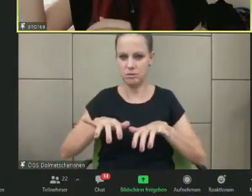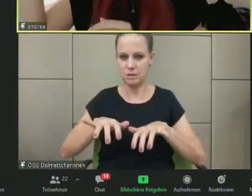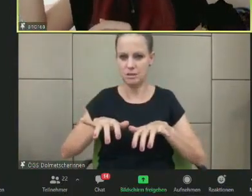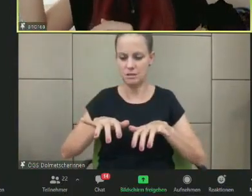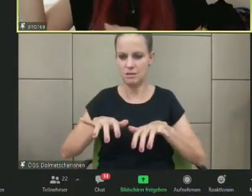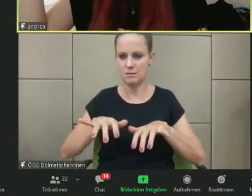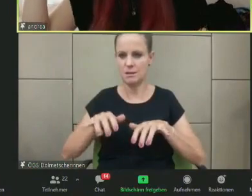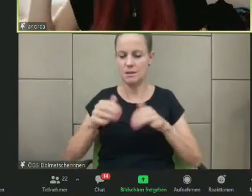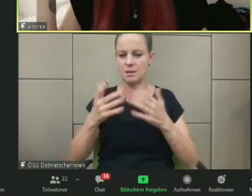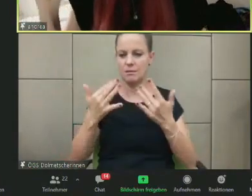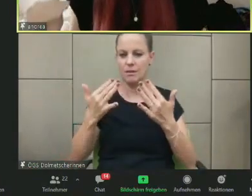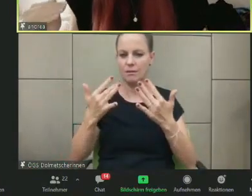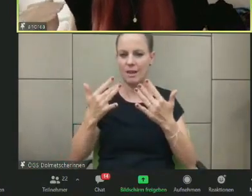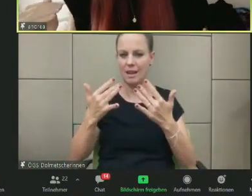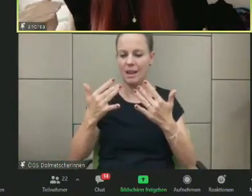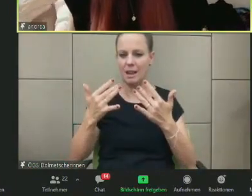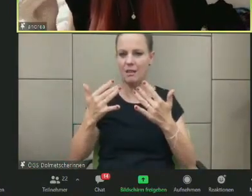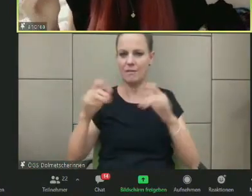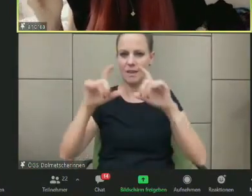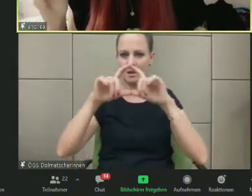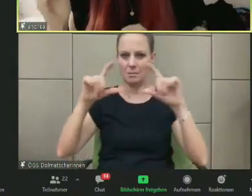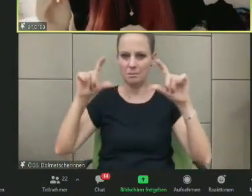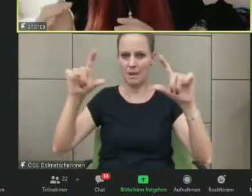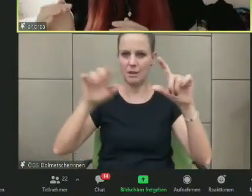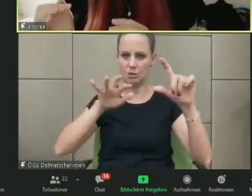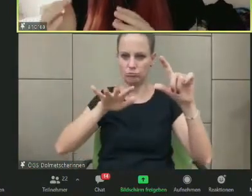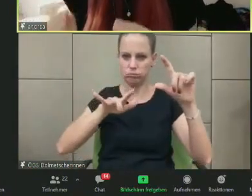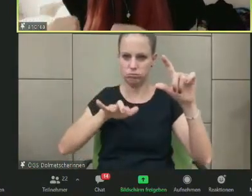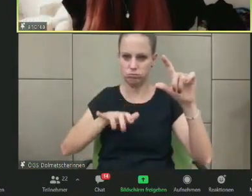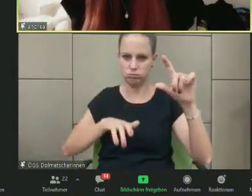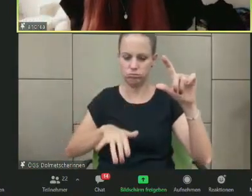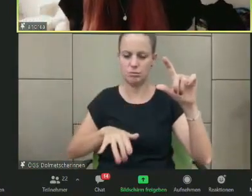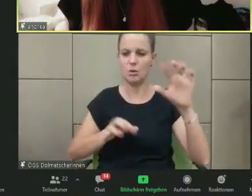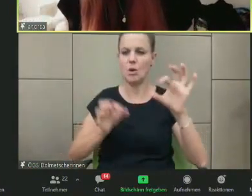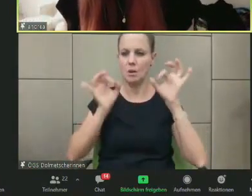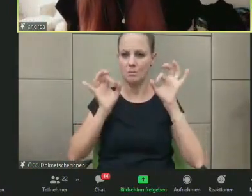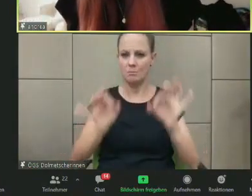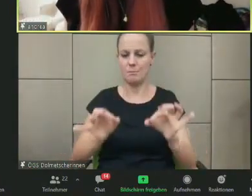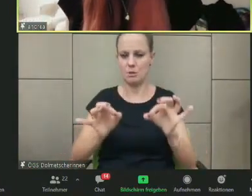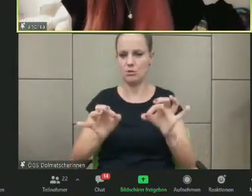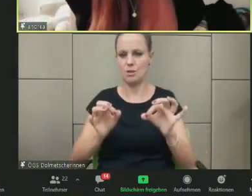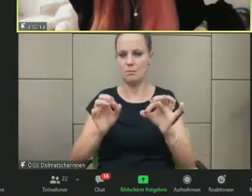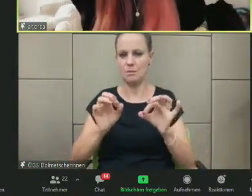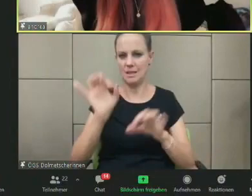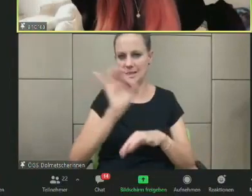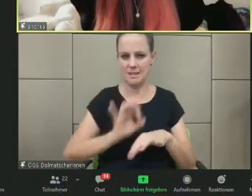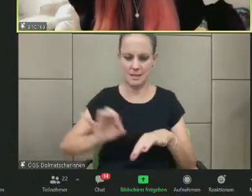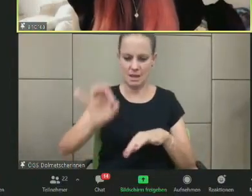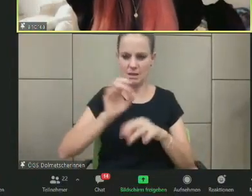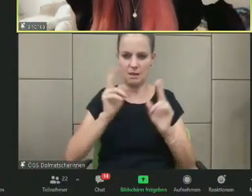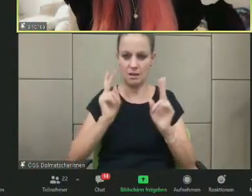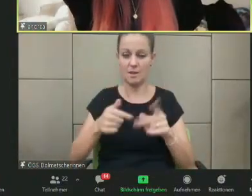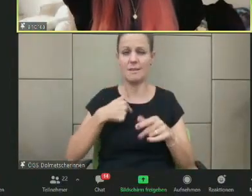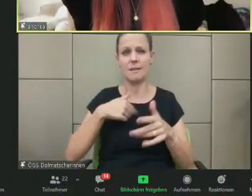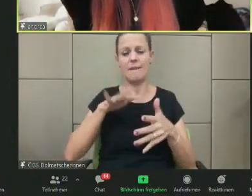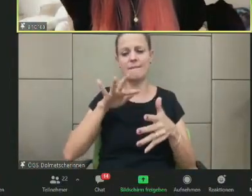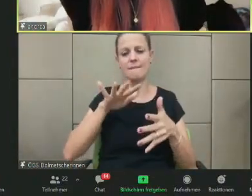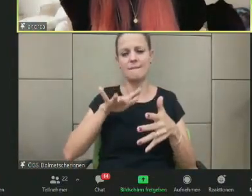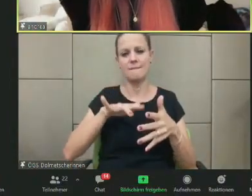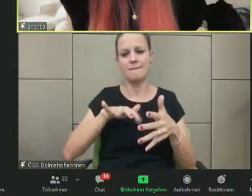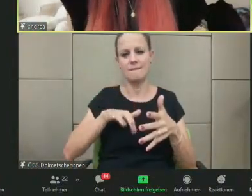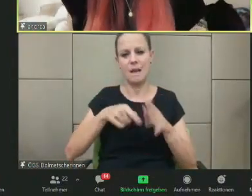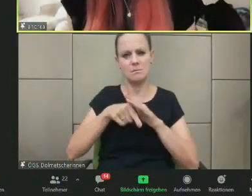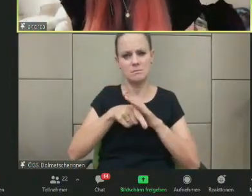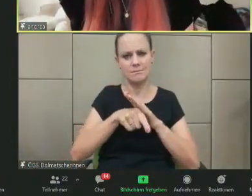der, die Schrift unter deinem Bild, die kann nur eine gewisse Länge haben. Wenn ich jetzt merke, ich schreibe sehr gerne sehr lang und